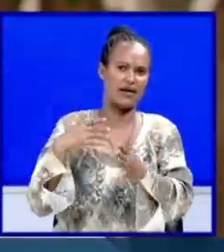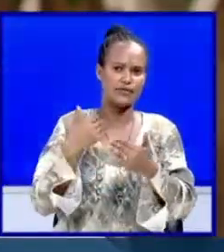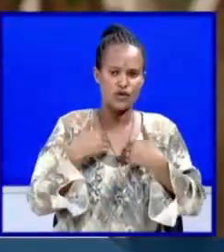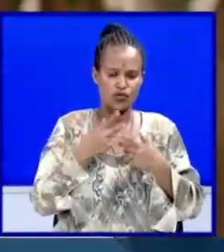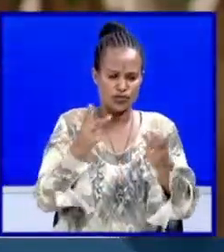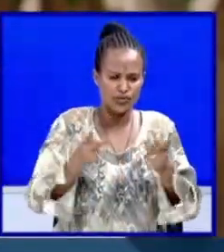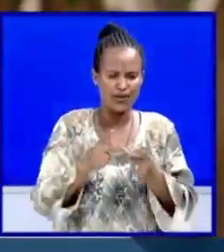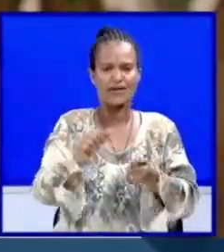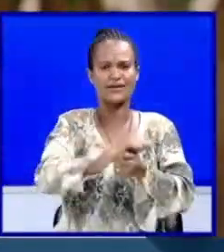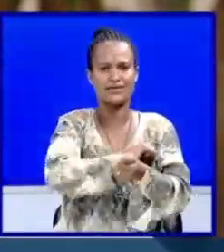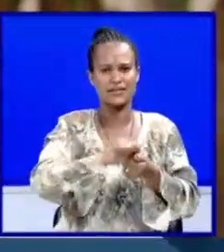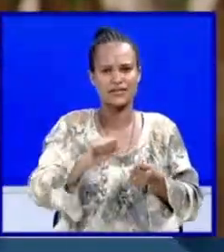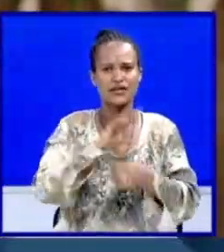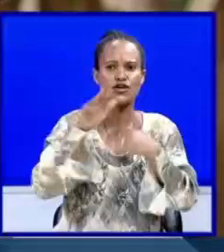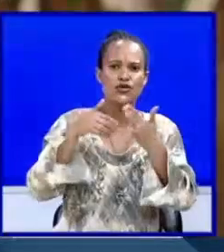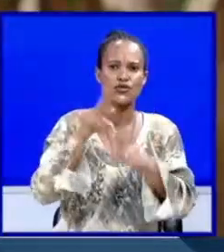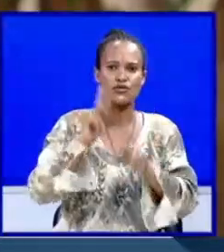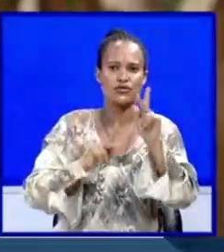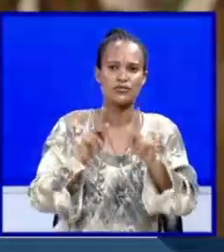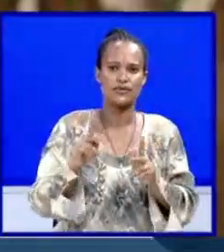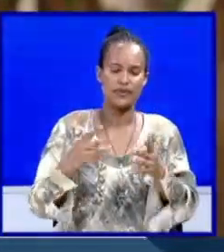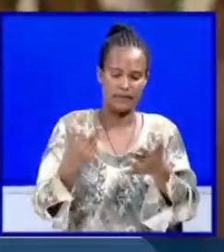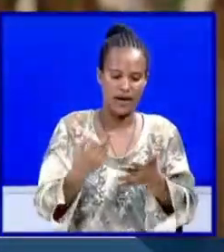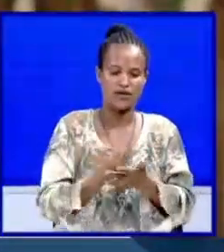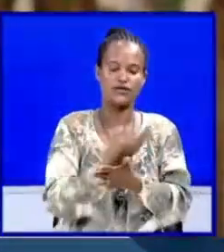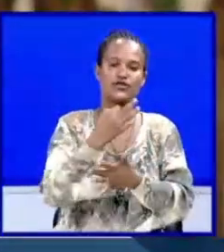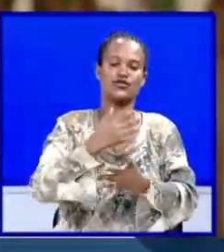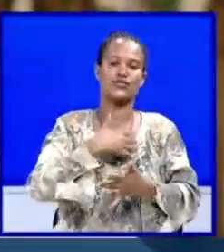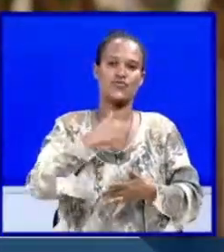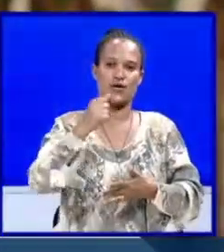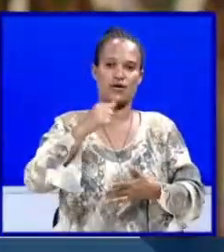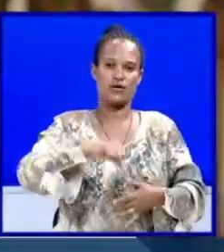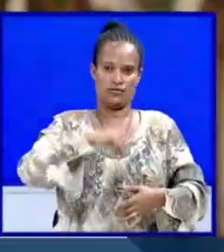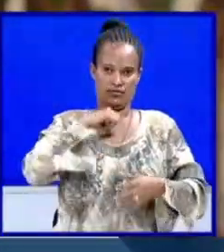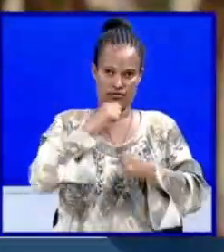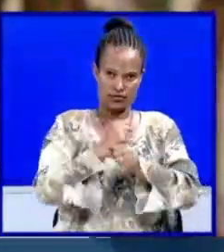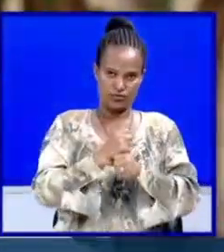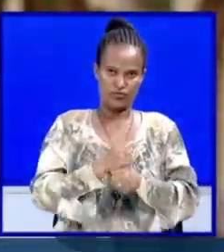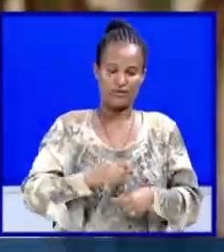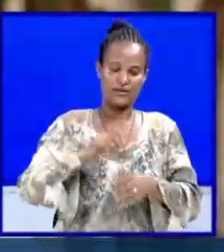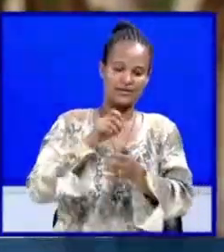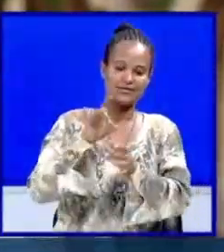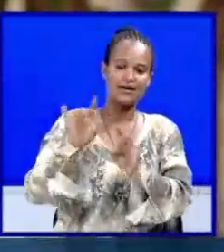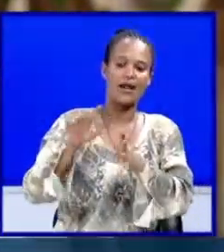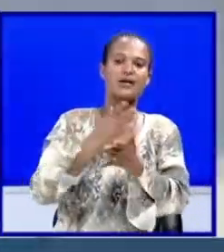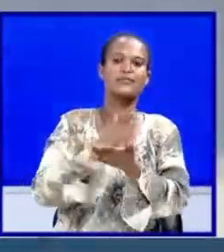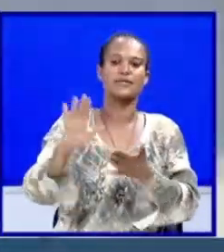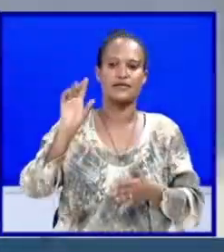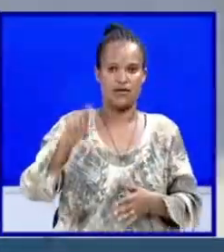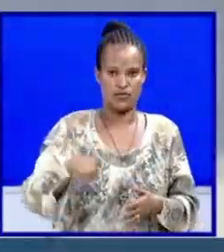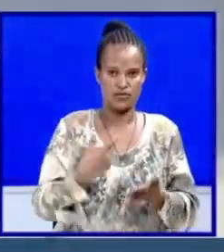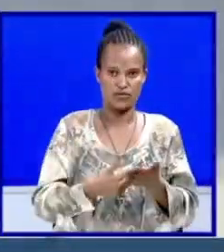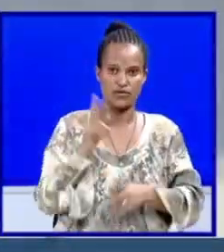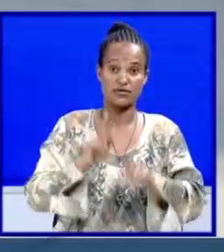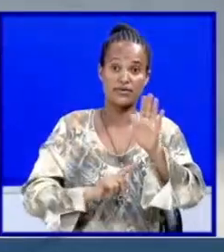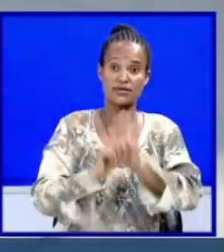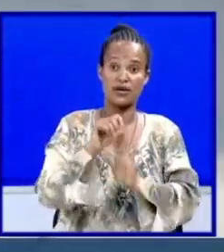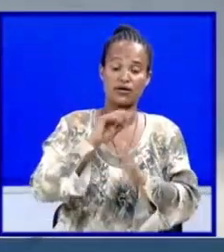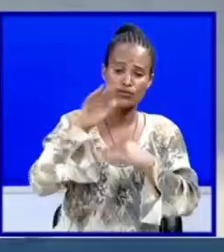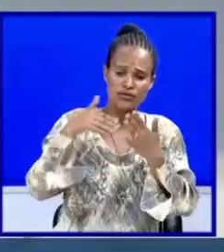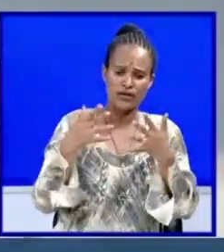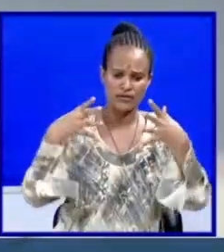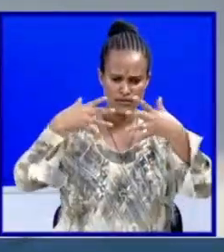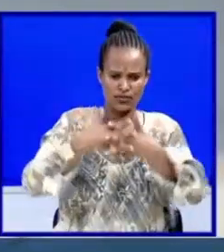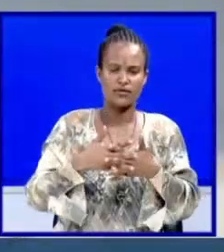ከይድ ንክድምሳስ ኩሉ ህዝቢ ከም ብሓድሽ ወነ ናህርን ሒዙ ከዓ ንፀላኢ ክድምሰስ ኣለዎ ማለት እዩ እዚ ትግራይ ኩሉና